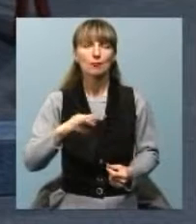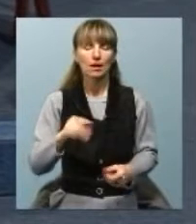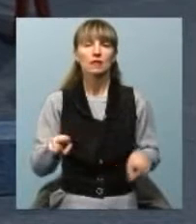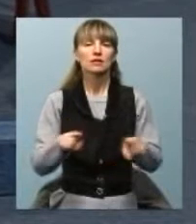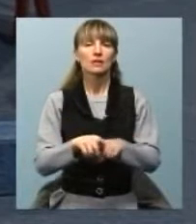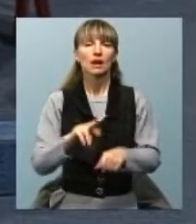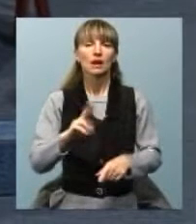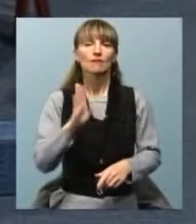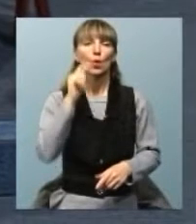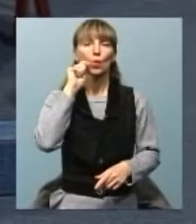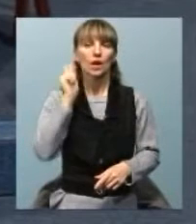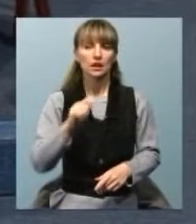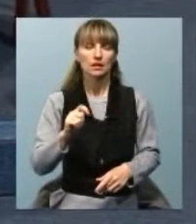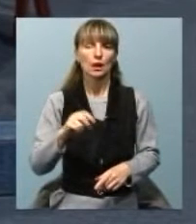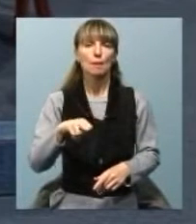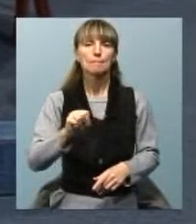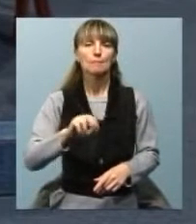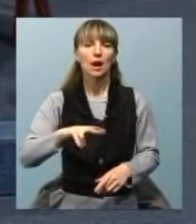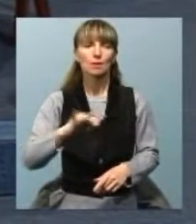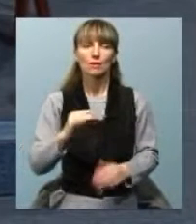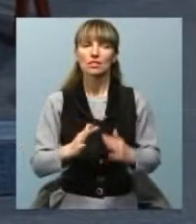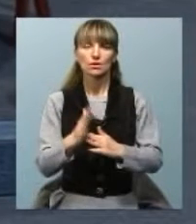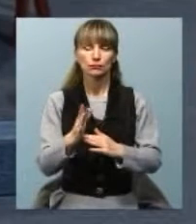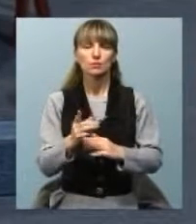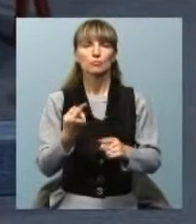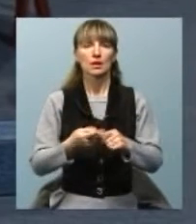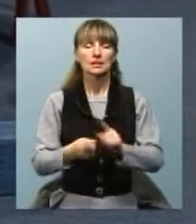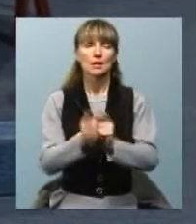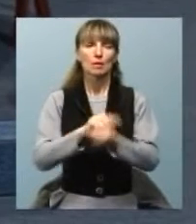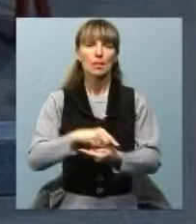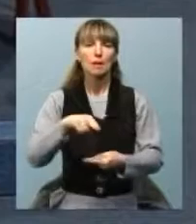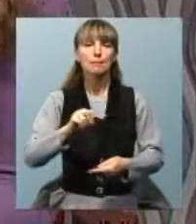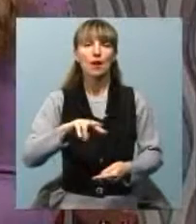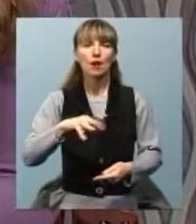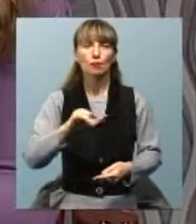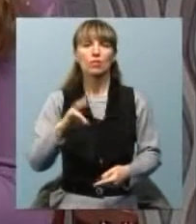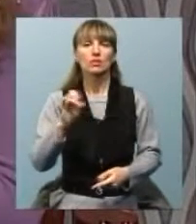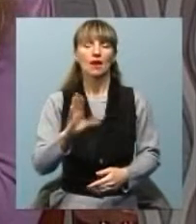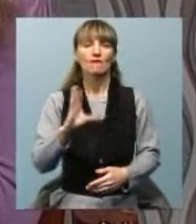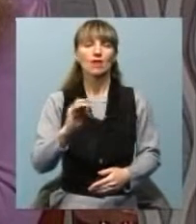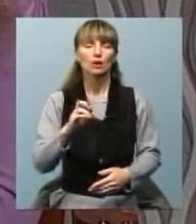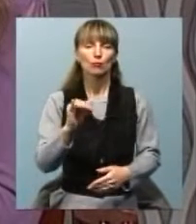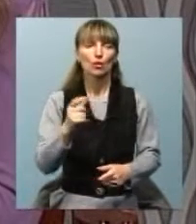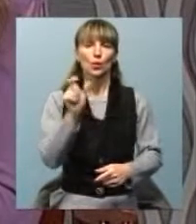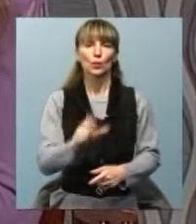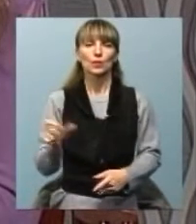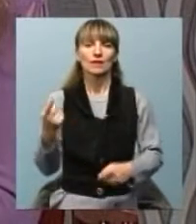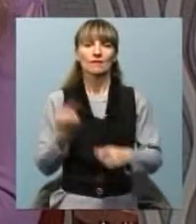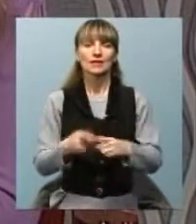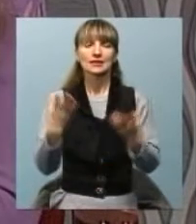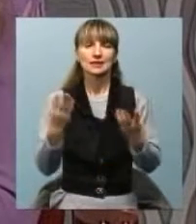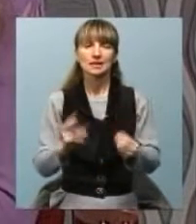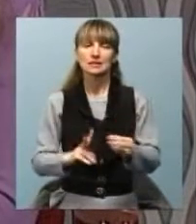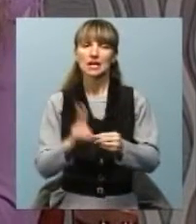пальми, то вирішили замінити пальми на вербу. І як нам відомо, звичайно, люди у цей день зрізають собі